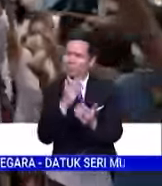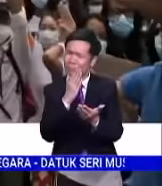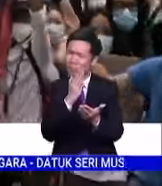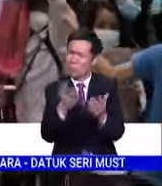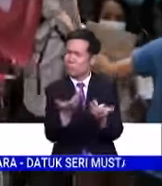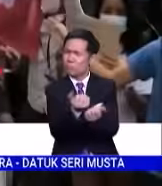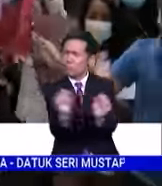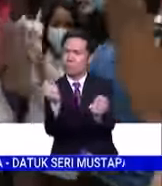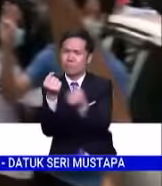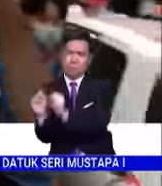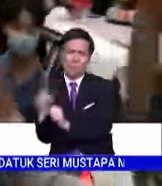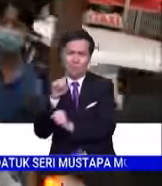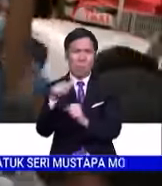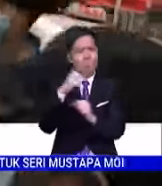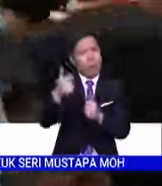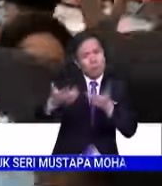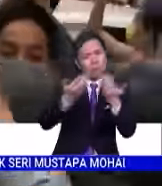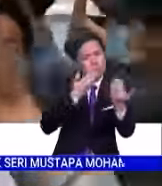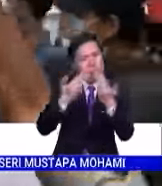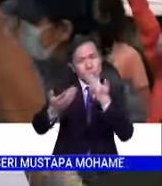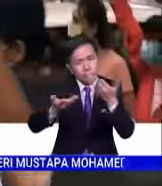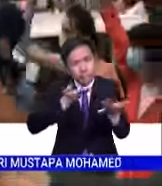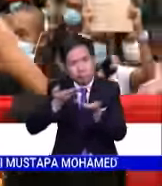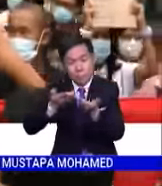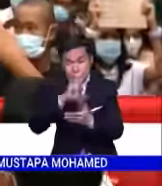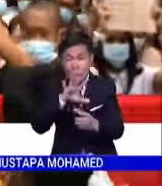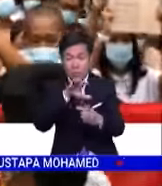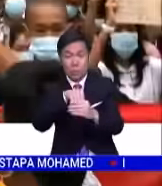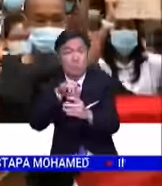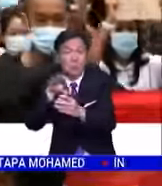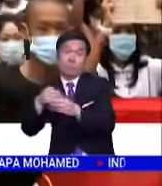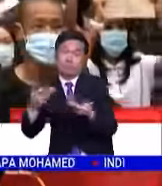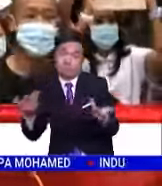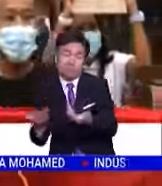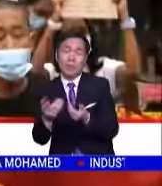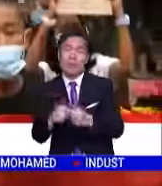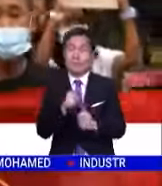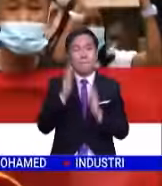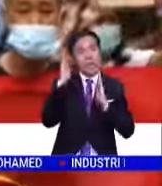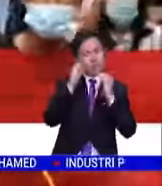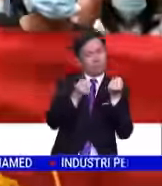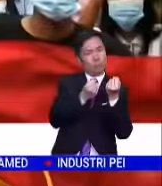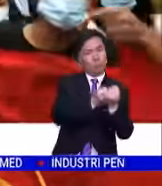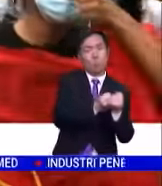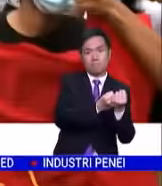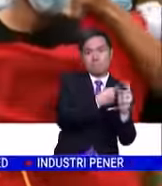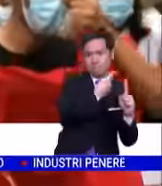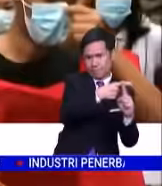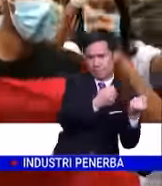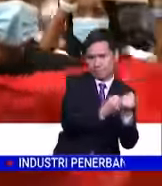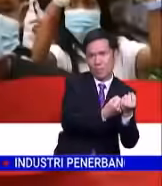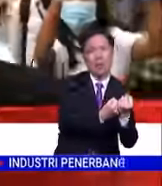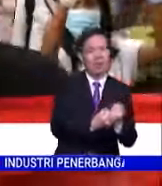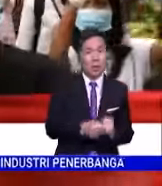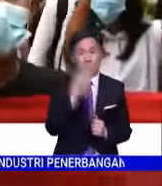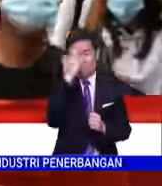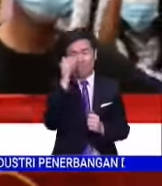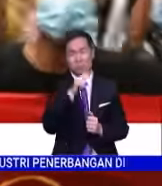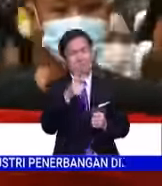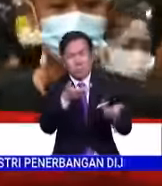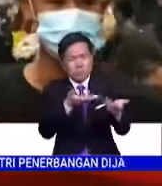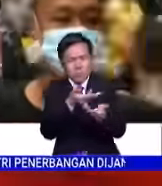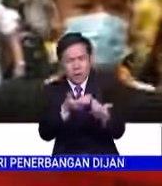serta membuka ruang dialog kondusif dan inklusif. Malaysia menyokong resolusi itu selaras dengan pendiriannya untuk terus terbabit secara